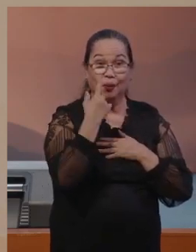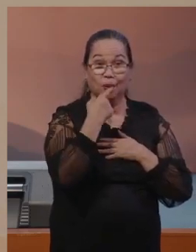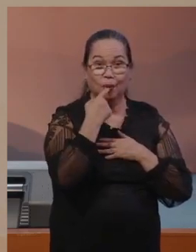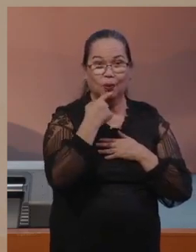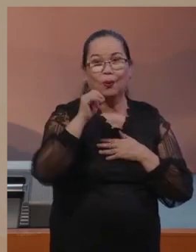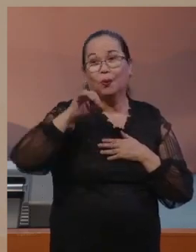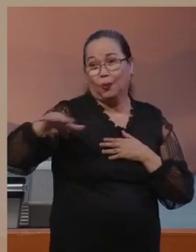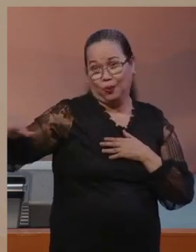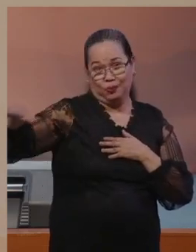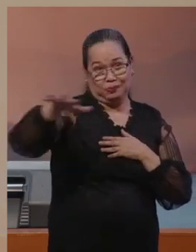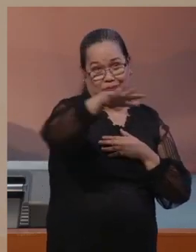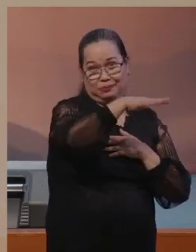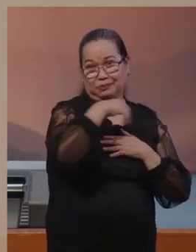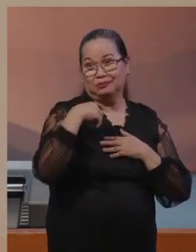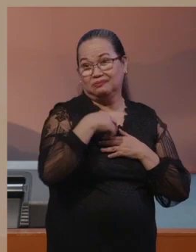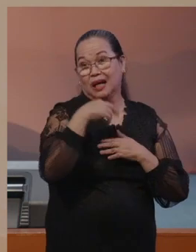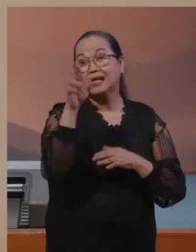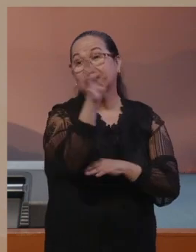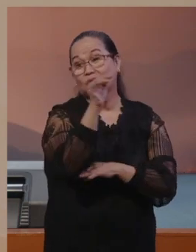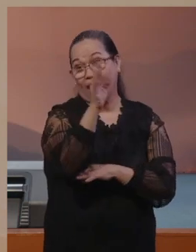Tayong lahat.